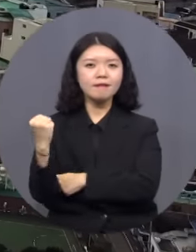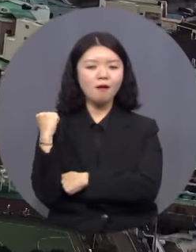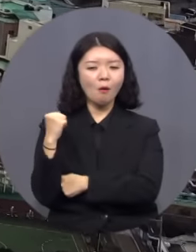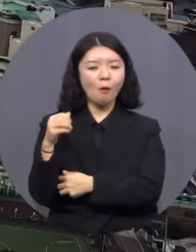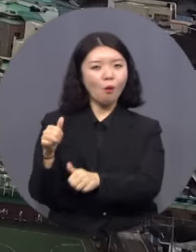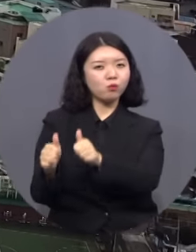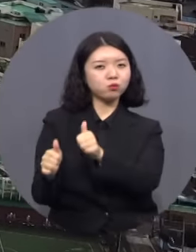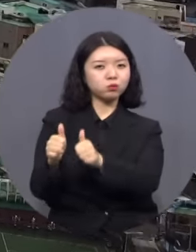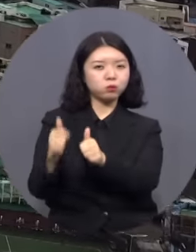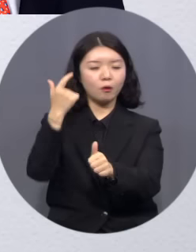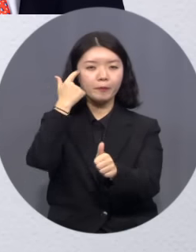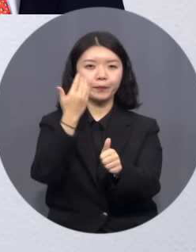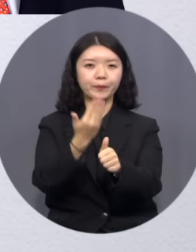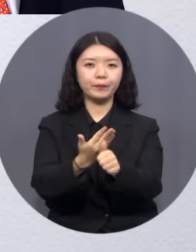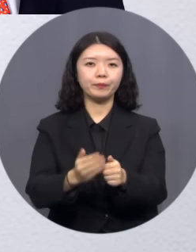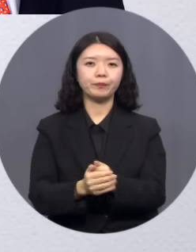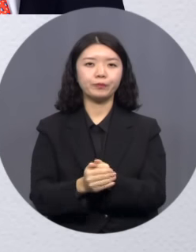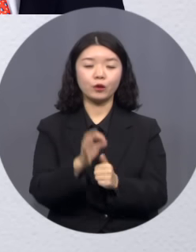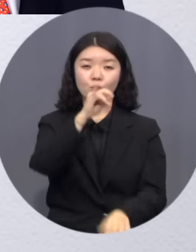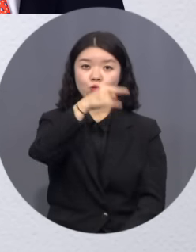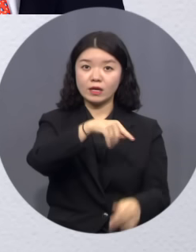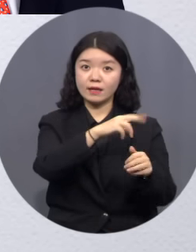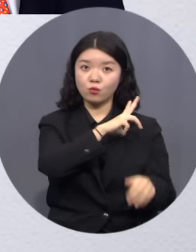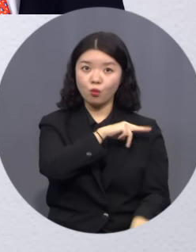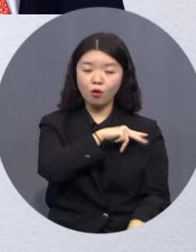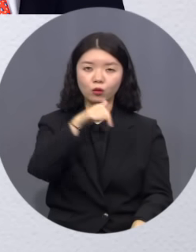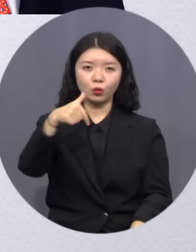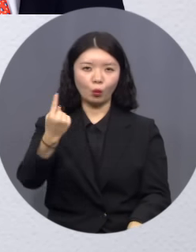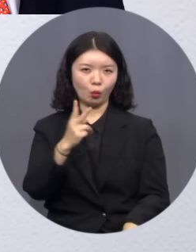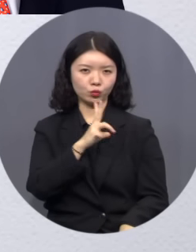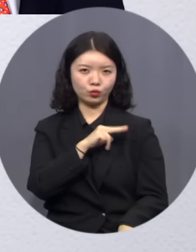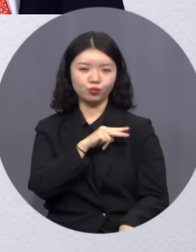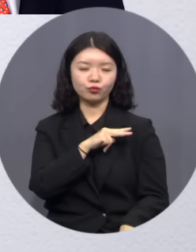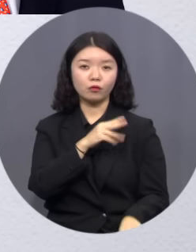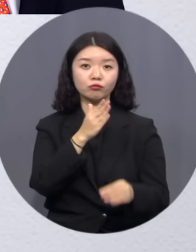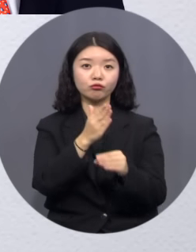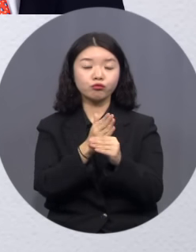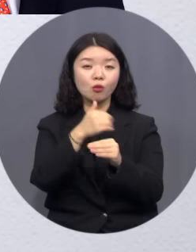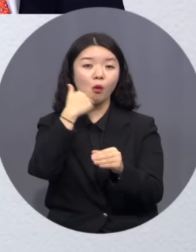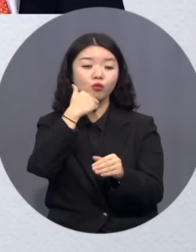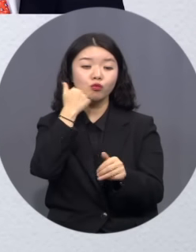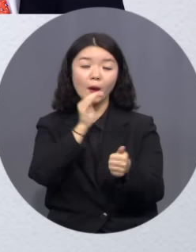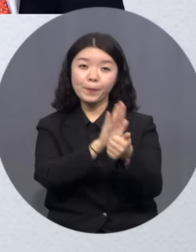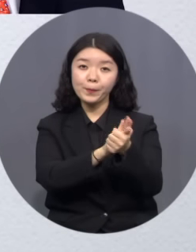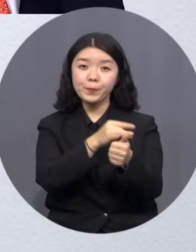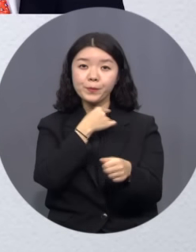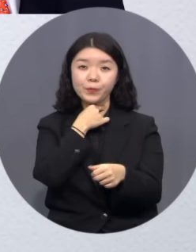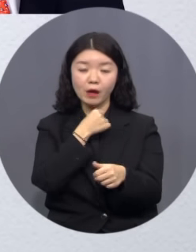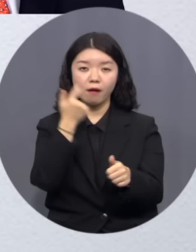대결도 물었습니다 위성곤 의원과 고기철 전 청장 중 어느 후보를